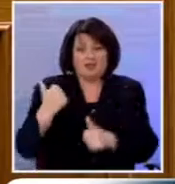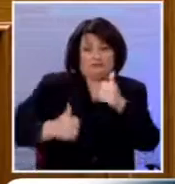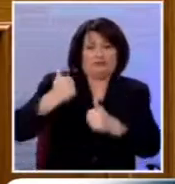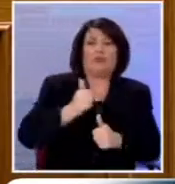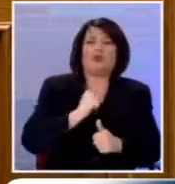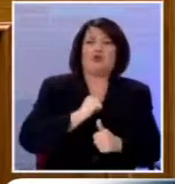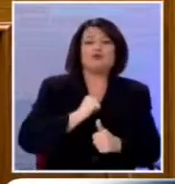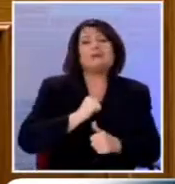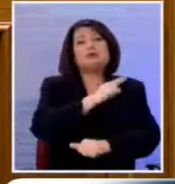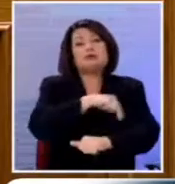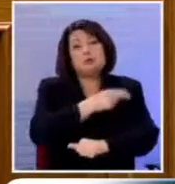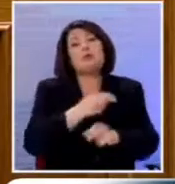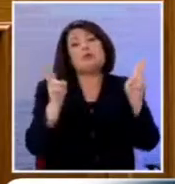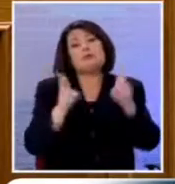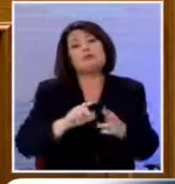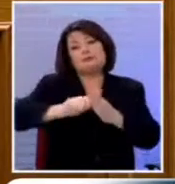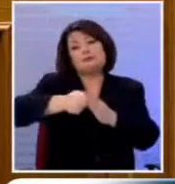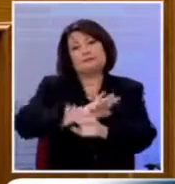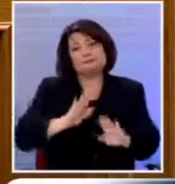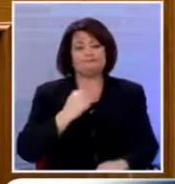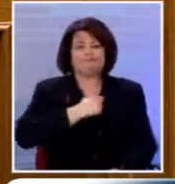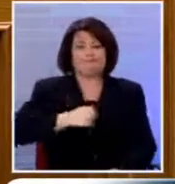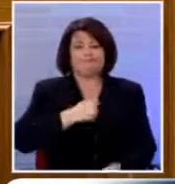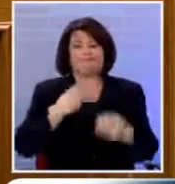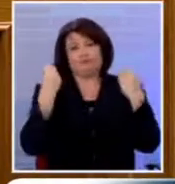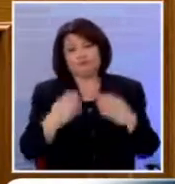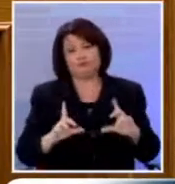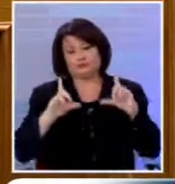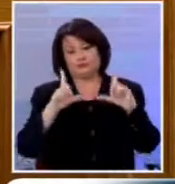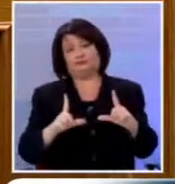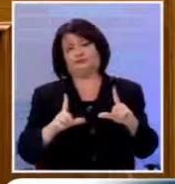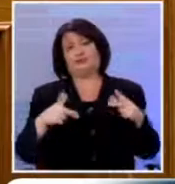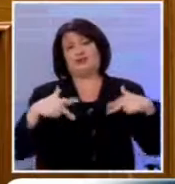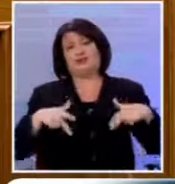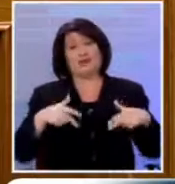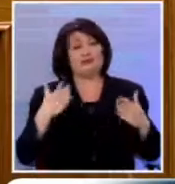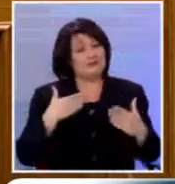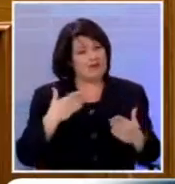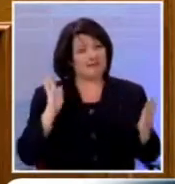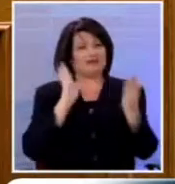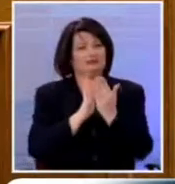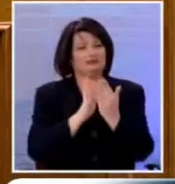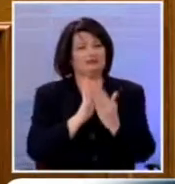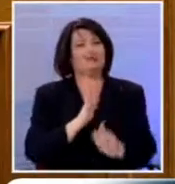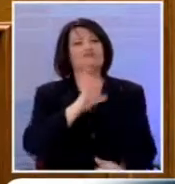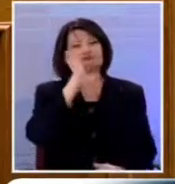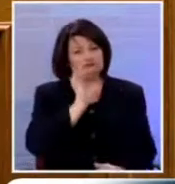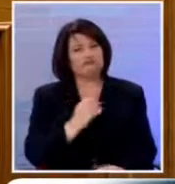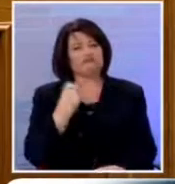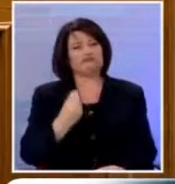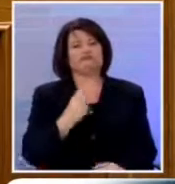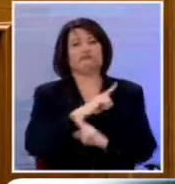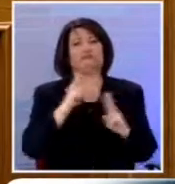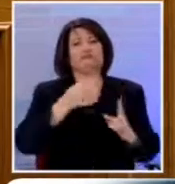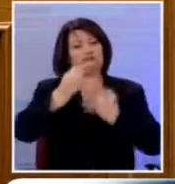ανταγωνισμό. Απέναντι σε αυτή την τραγική εικόνα που παρουσιάζει η κυβέρνηση, ο ΣΥΡΙΖΑ με καθαρό, πιστικό, ρεαλιστικό